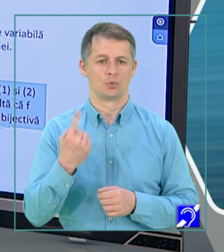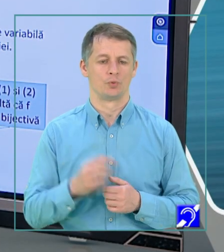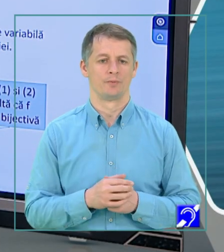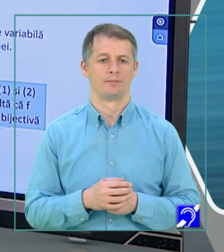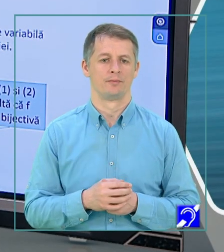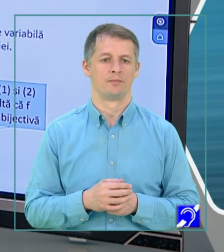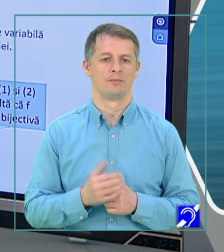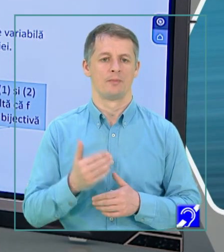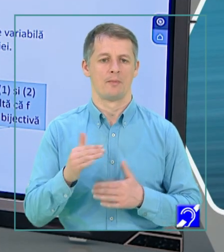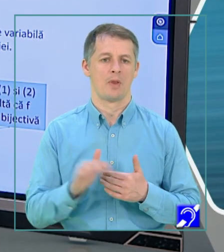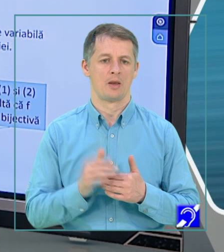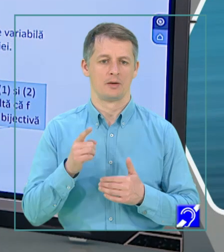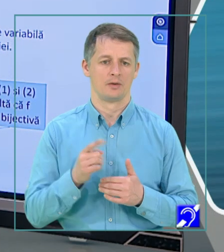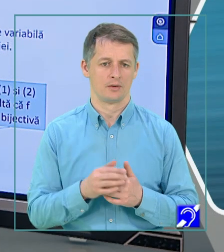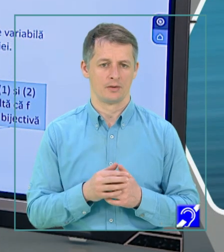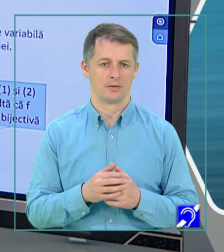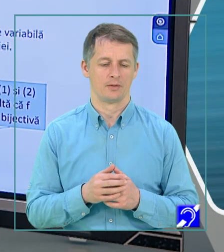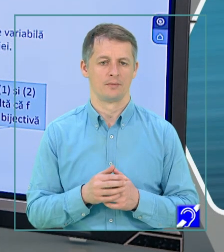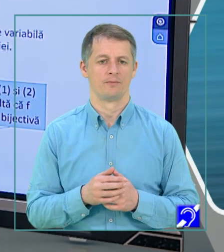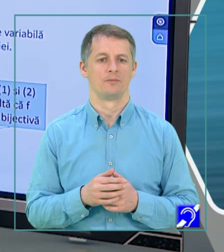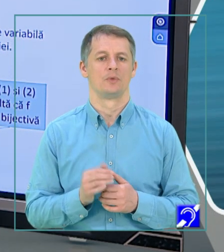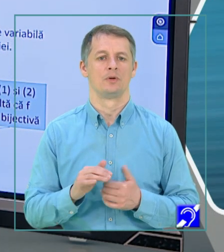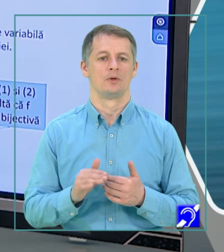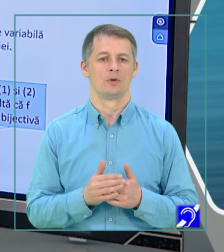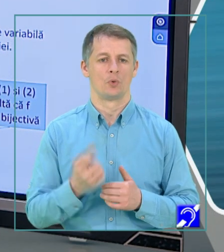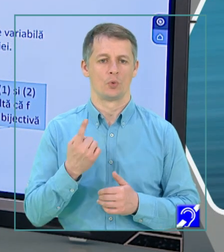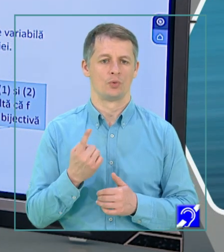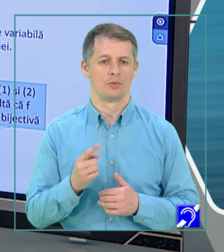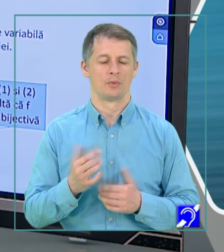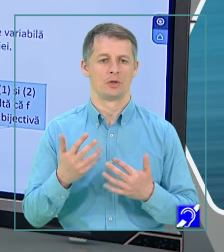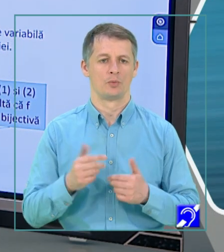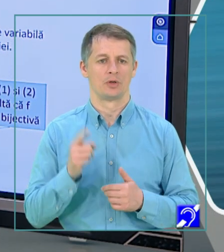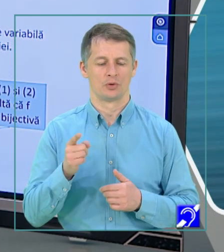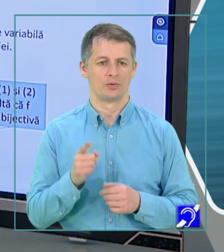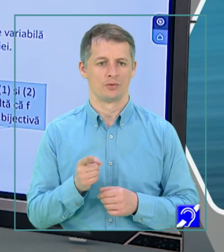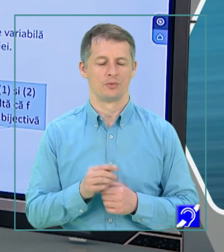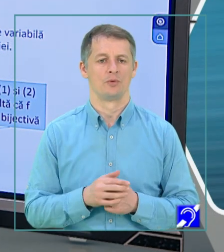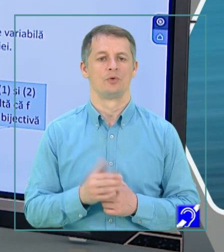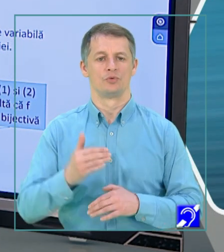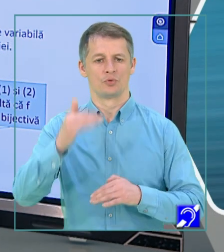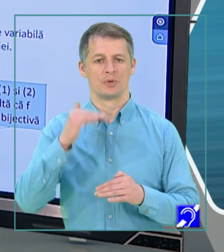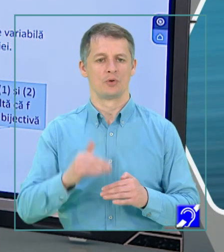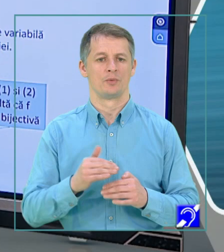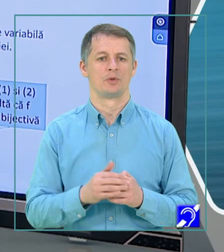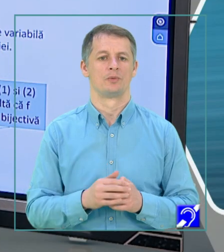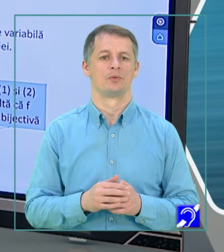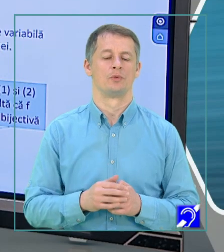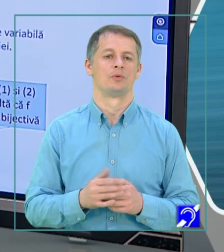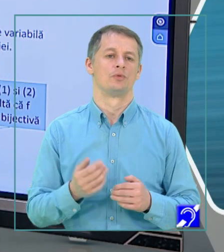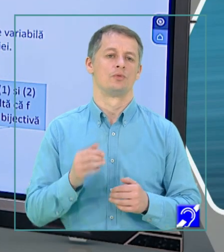nederivat, minus numitor derivat, adică 1, pe lângă numărător nederivat, supra numitor la